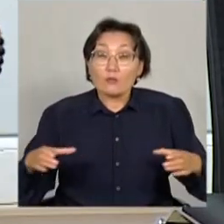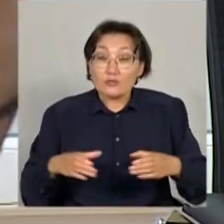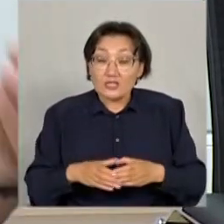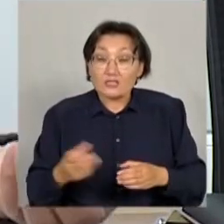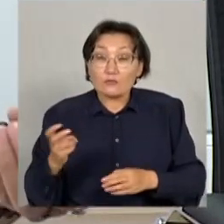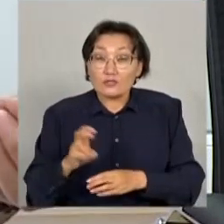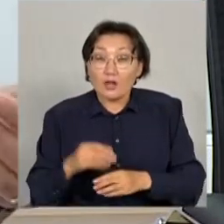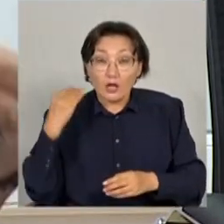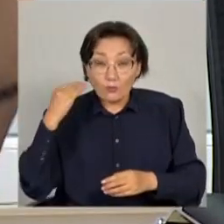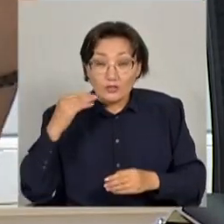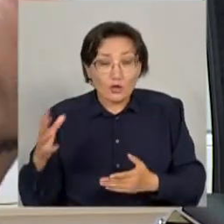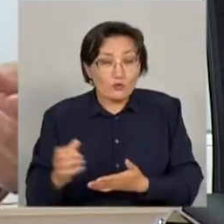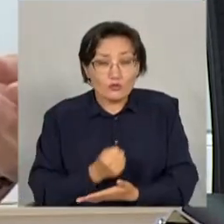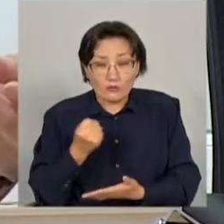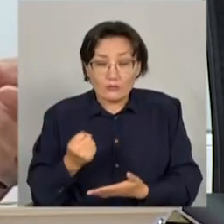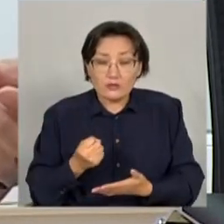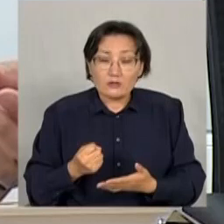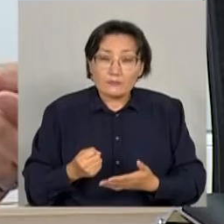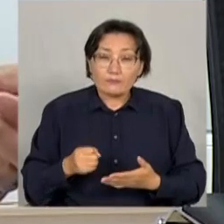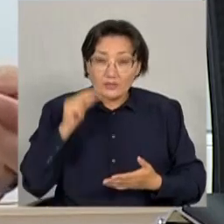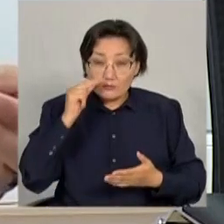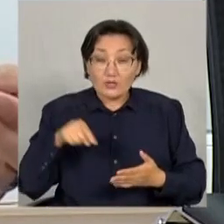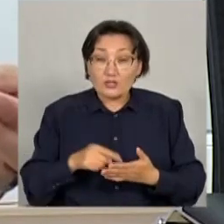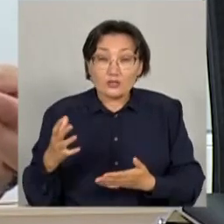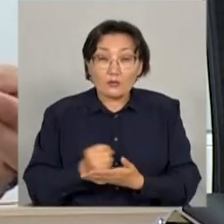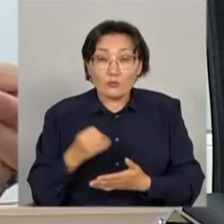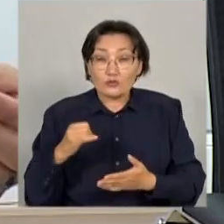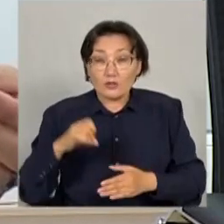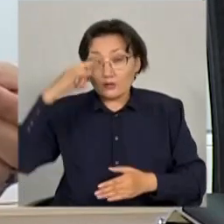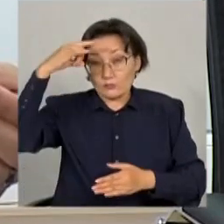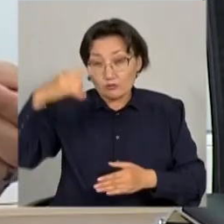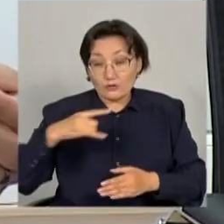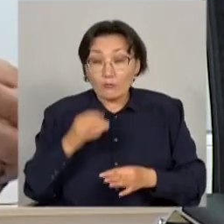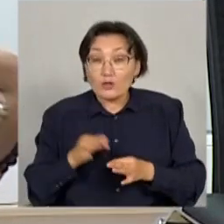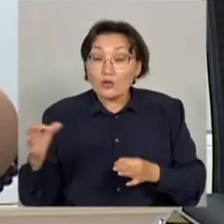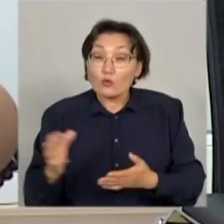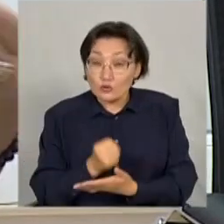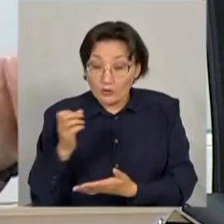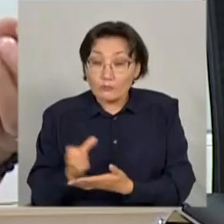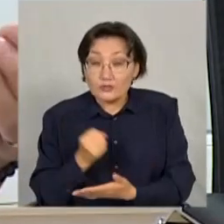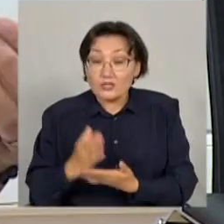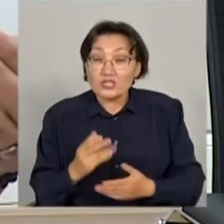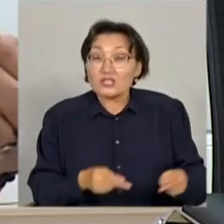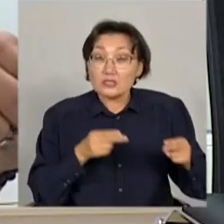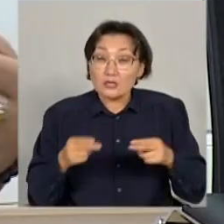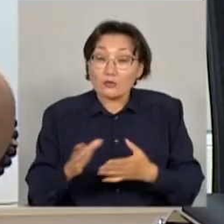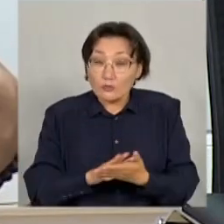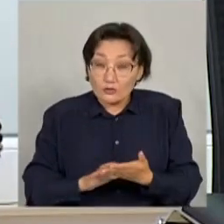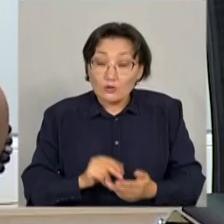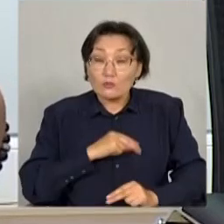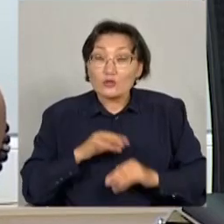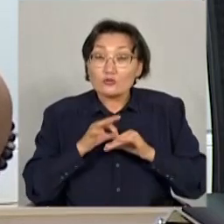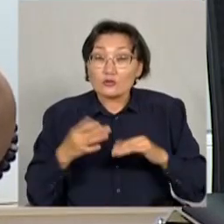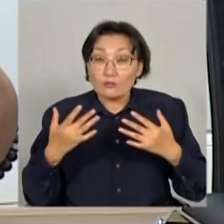келет, Актөбөдөн утуп алат. Мына Чимкенттен, Оңтүстүк Казакстан облусунан her yerden ütüp alat, keledik ketedi. A biz onu kazırgı